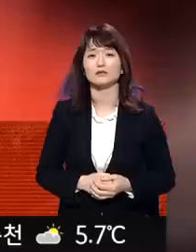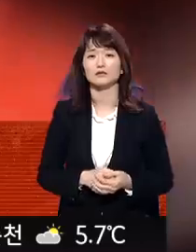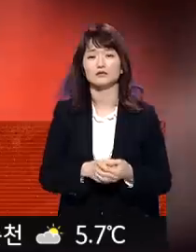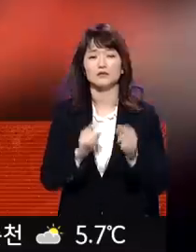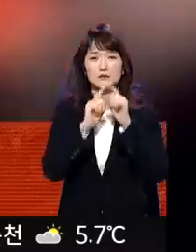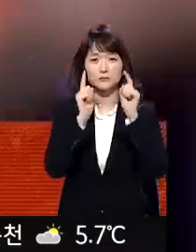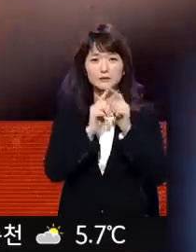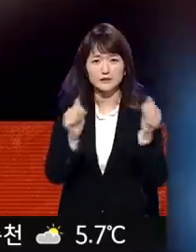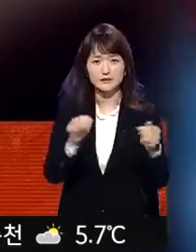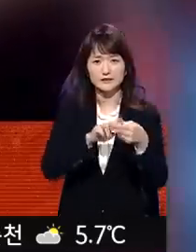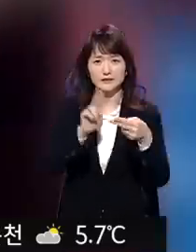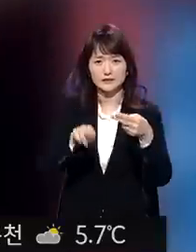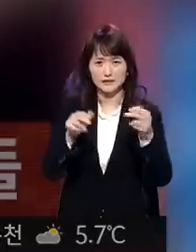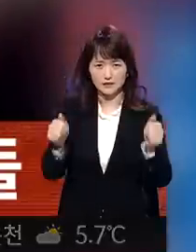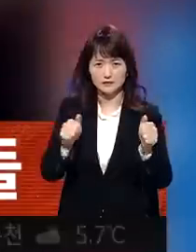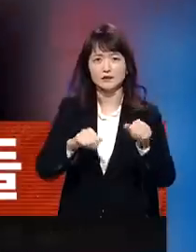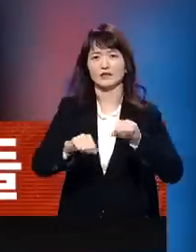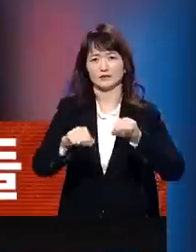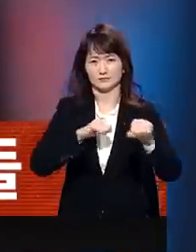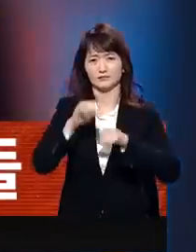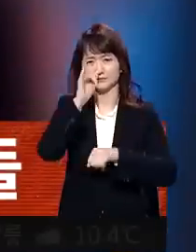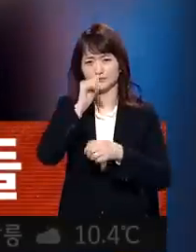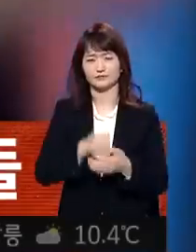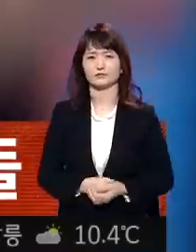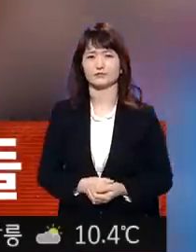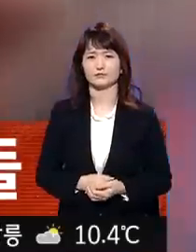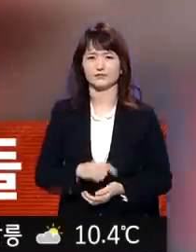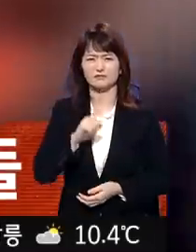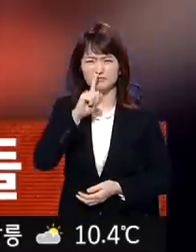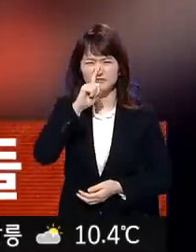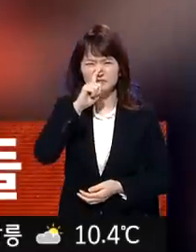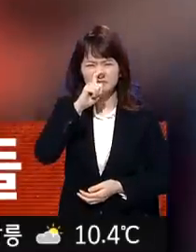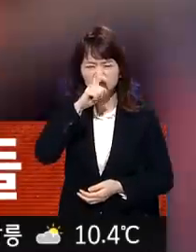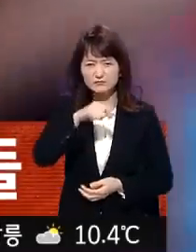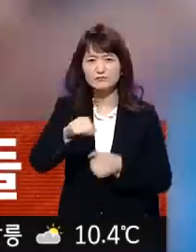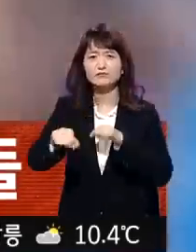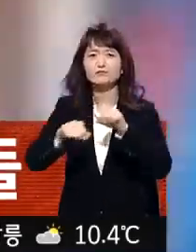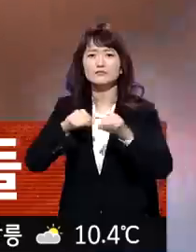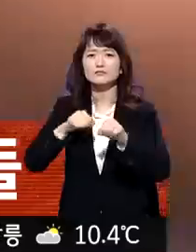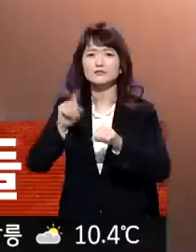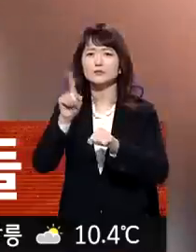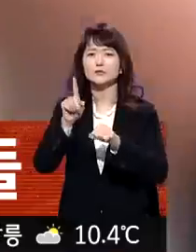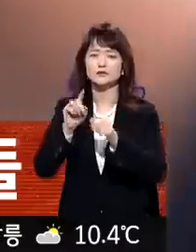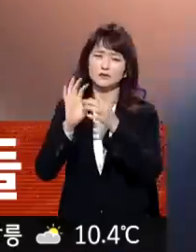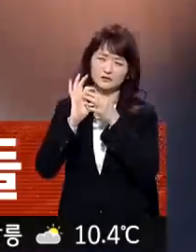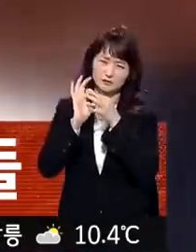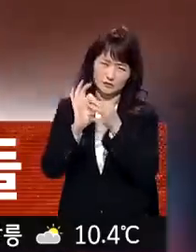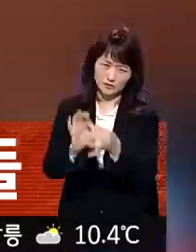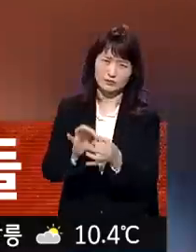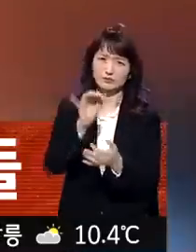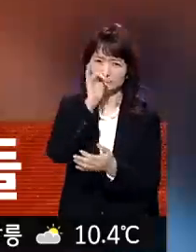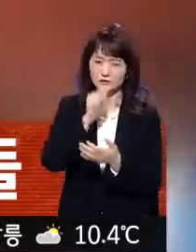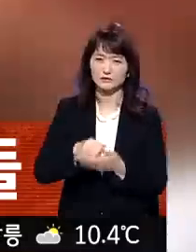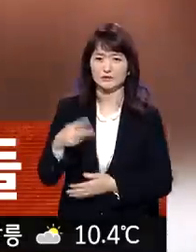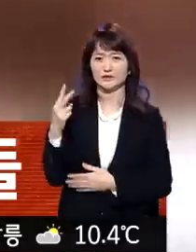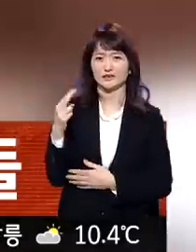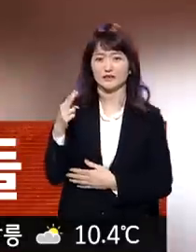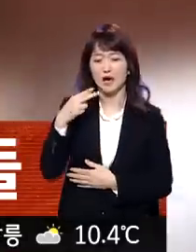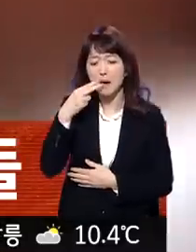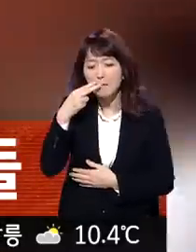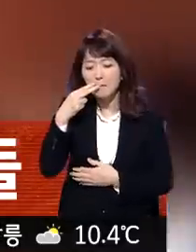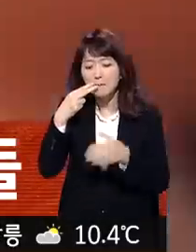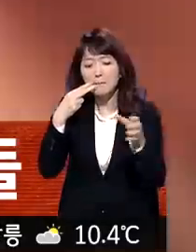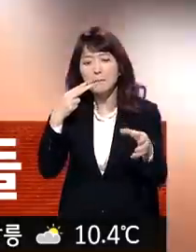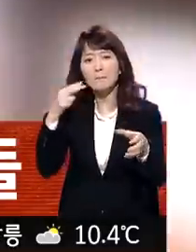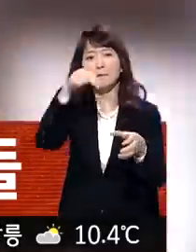민 형사상 대처를 하고 있다고 하는데 이 위생 테러는 꼬리에 꼬리를 물고 벌어지고 있습니다. 이 젓가락 테러